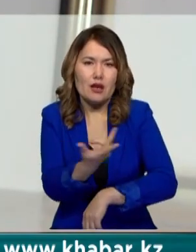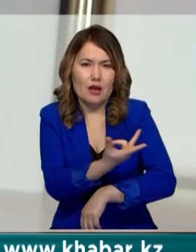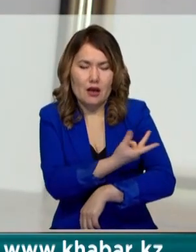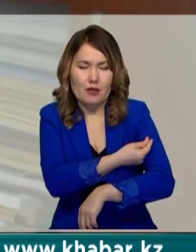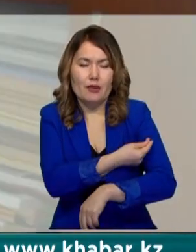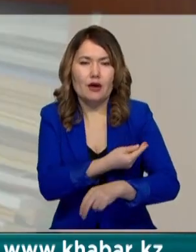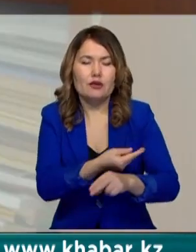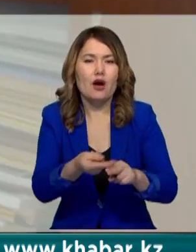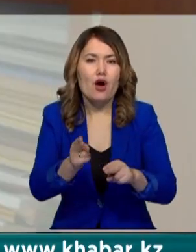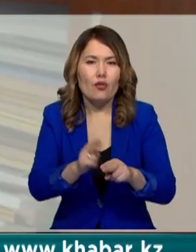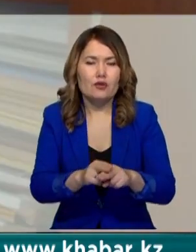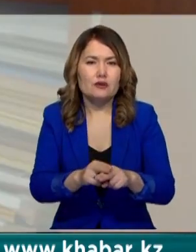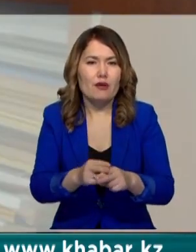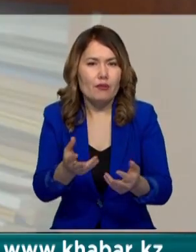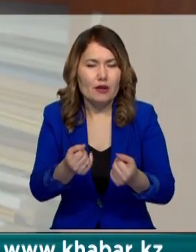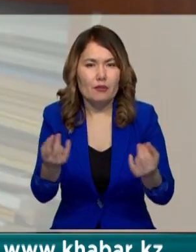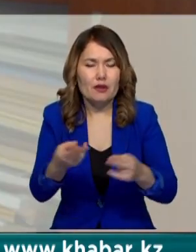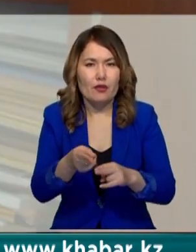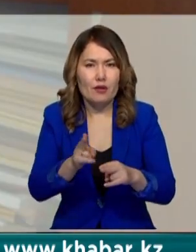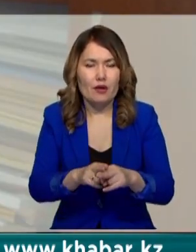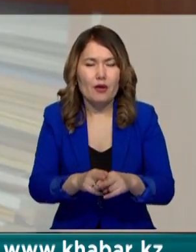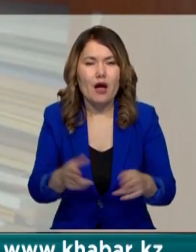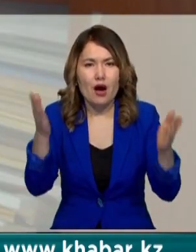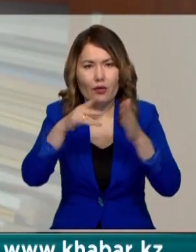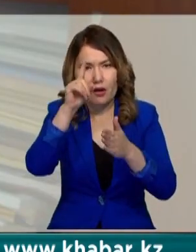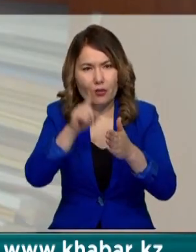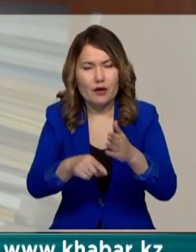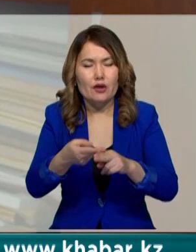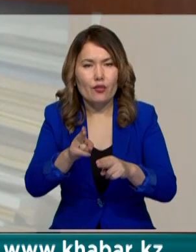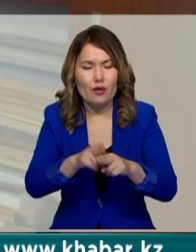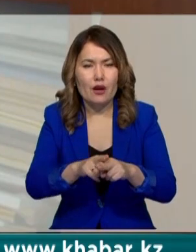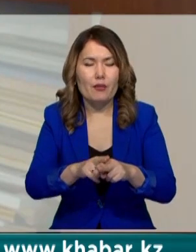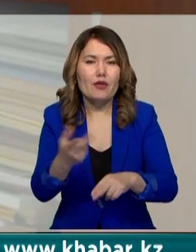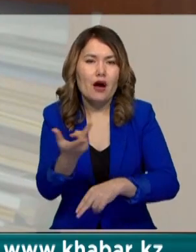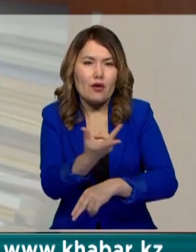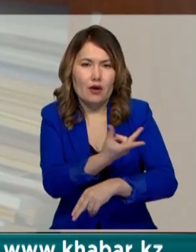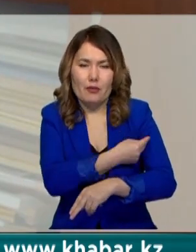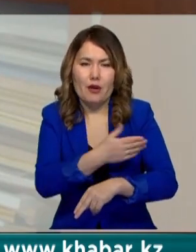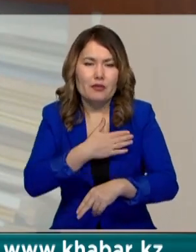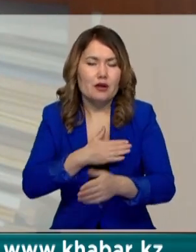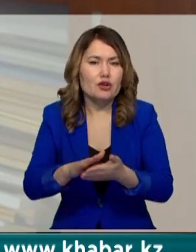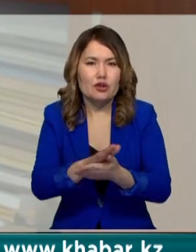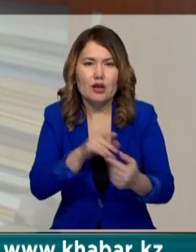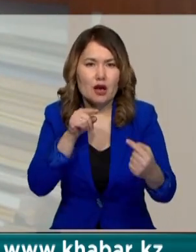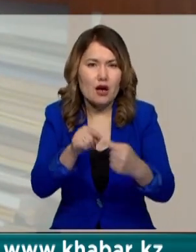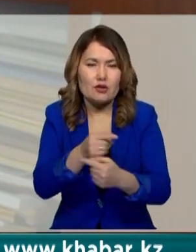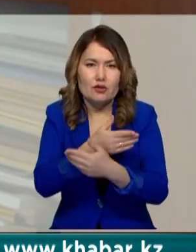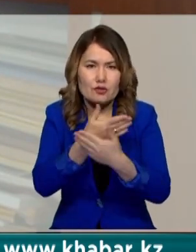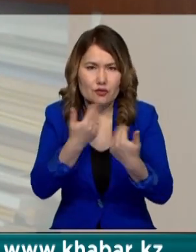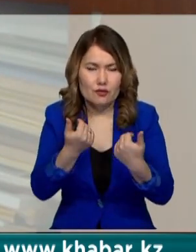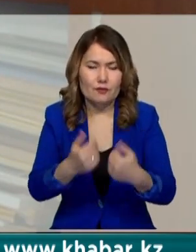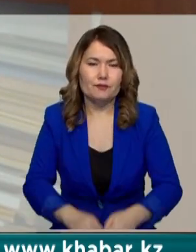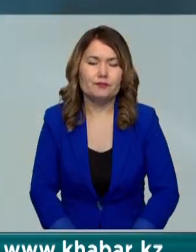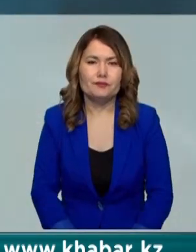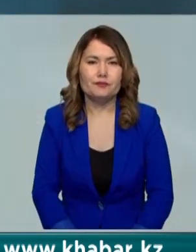Әрине, шариғатымызда бұл екпе алуды немесе аурудың алдын алу басқа да түрлеріне ешқандай да шариғат тыйым салмайды.